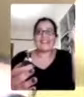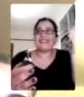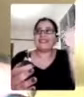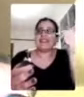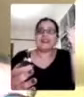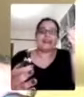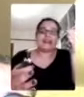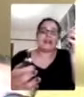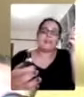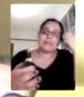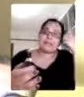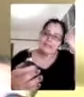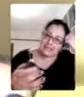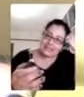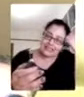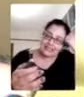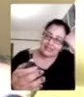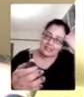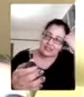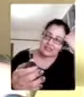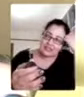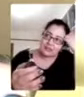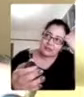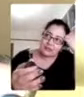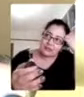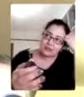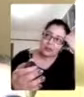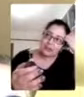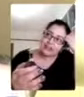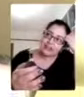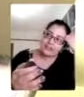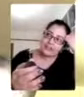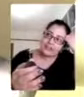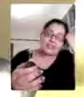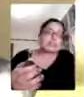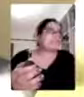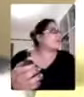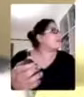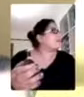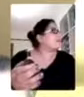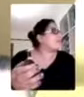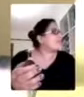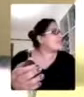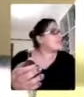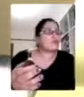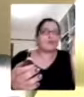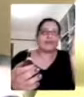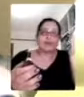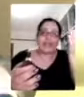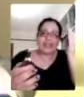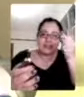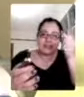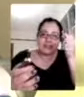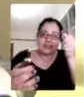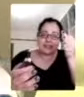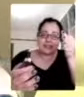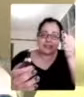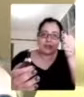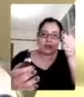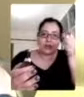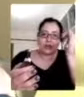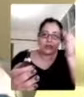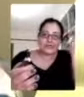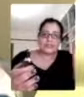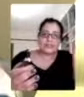insanlara ya bana var ya orada temizleme çubuğuna 50 lira